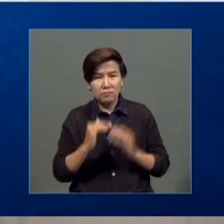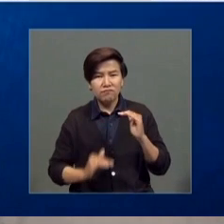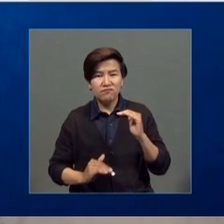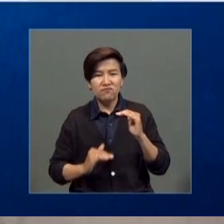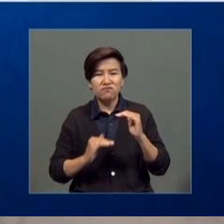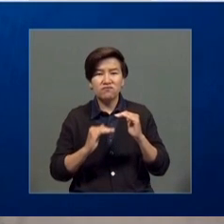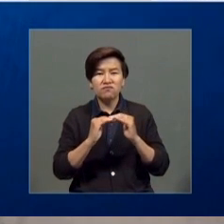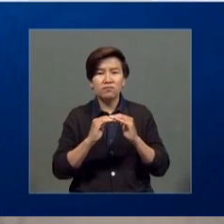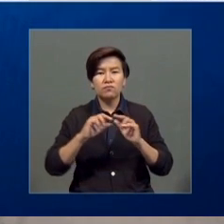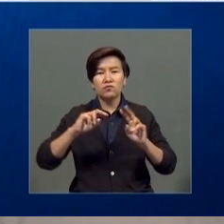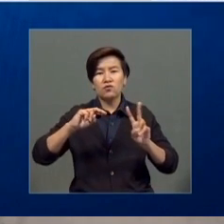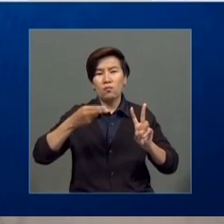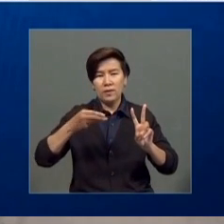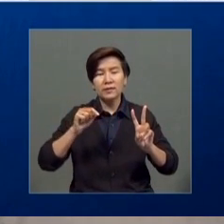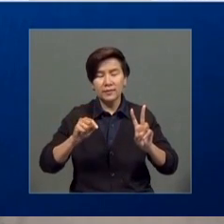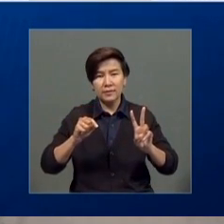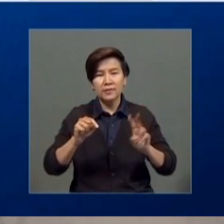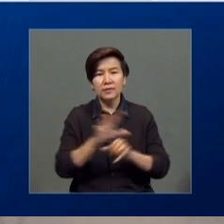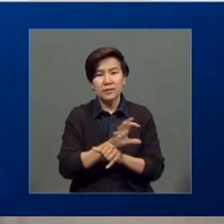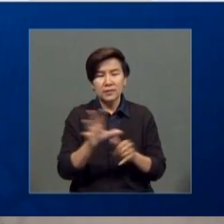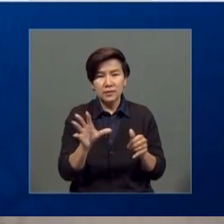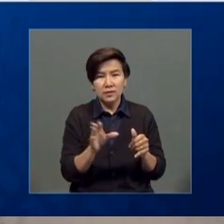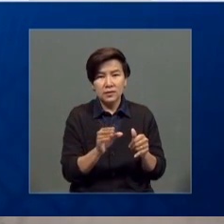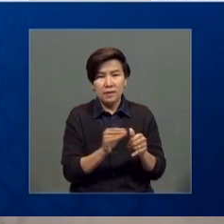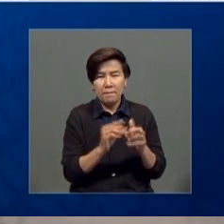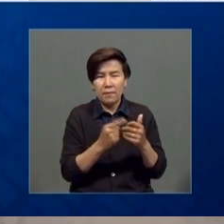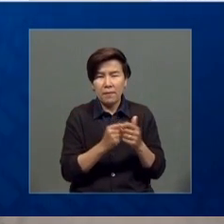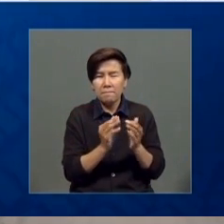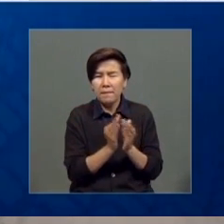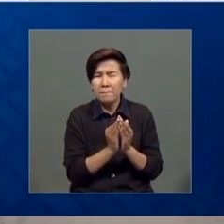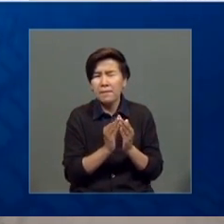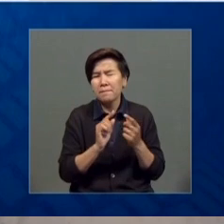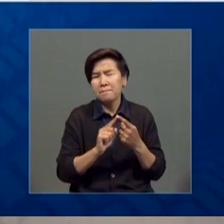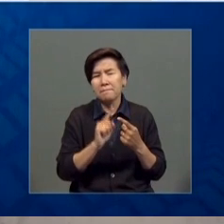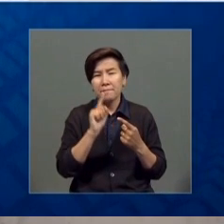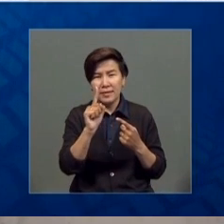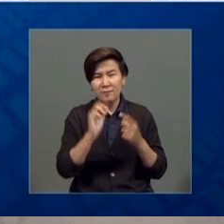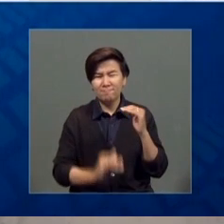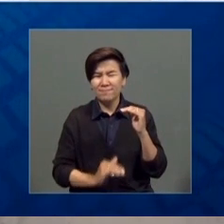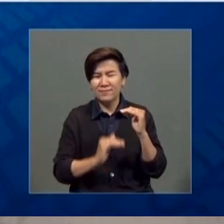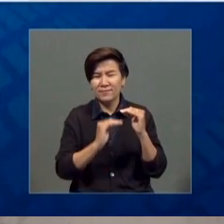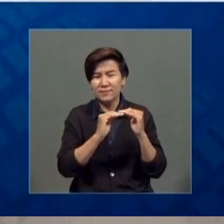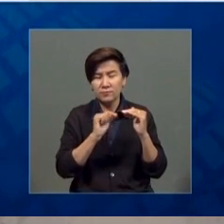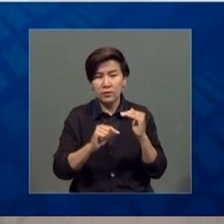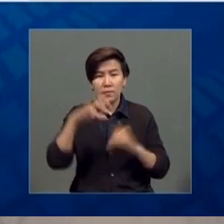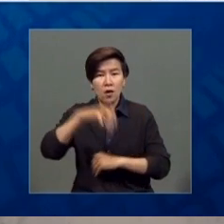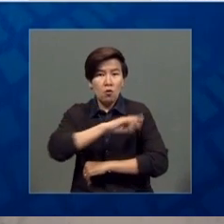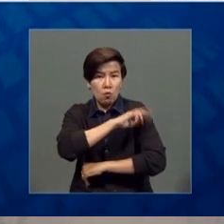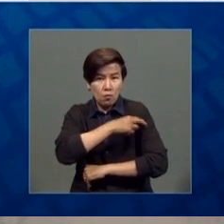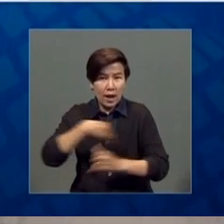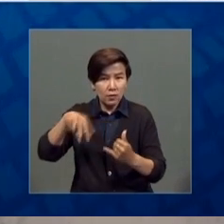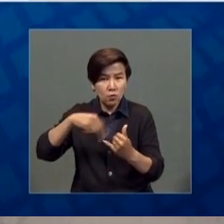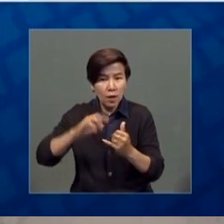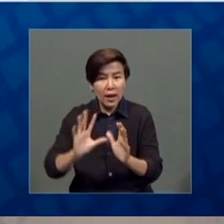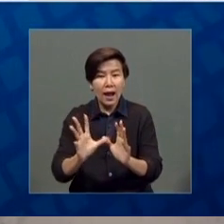ากๆผู้เสียชีวิตรายที่78ค่ะเป็นหญิงไทยอายุ75ปีเป็นคนจังหวัดสมุทรสาคร